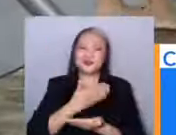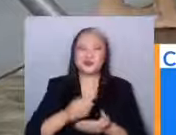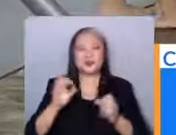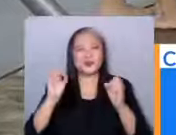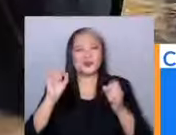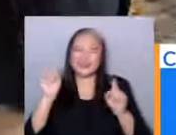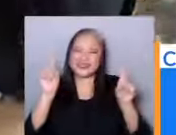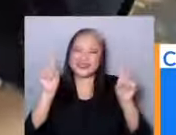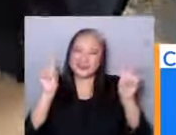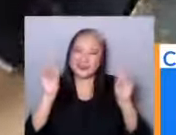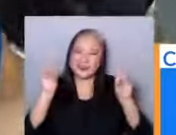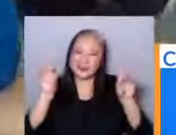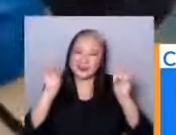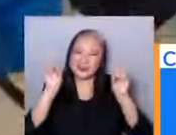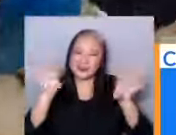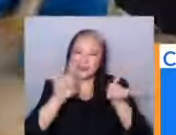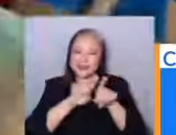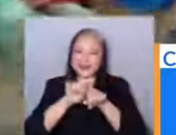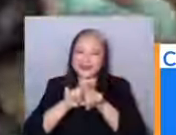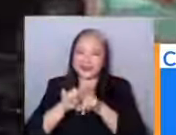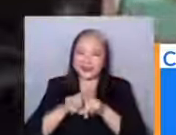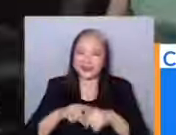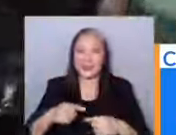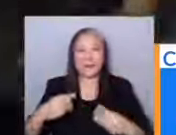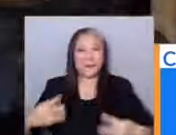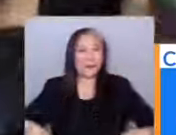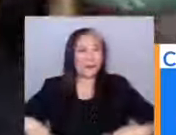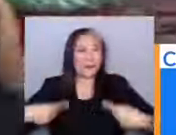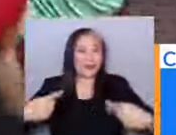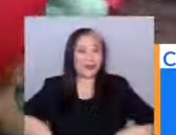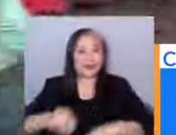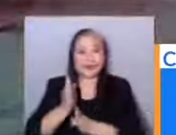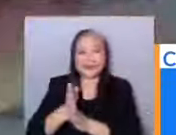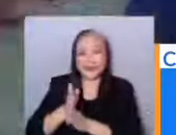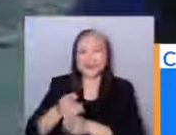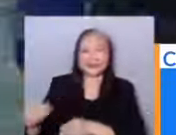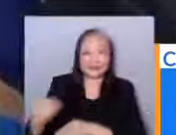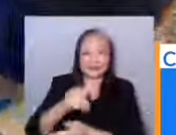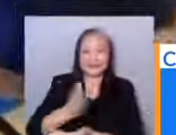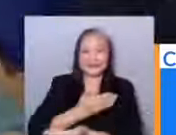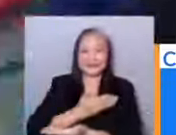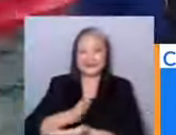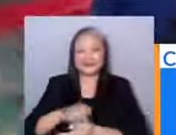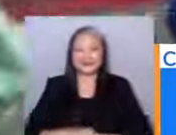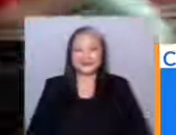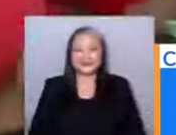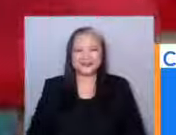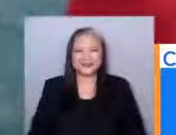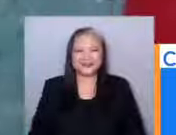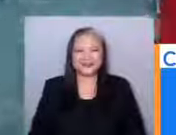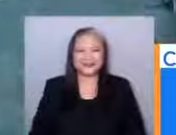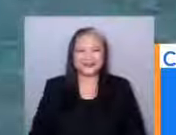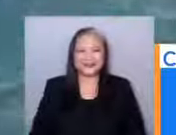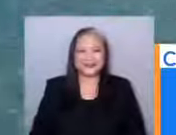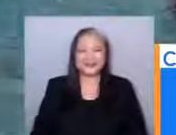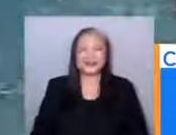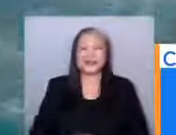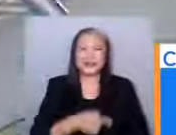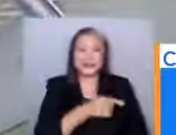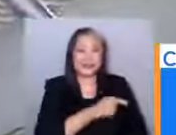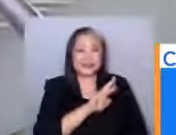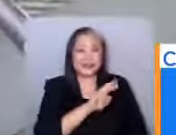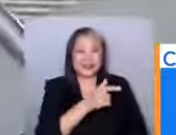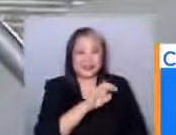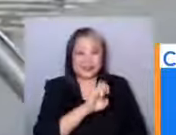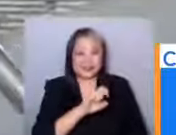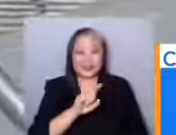Star, Wheels on the Bus, yun. Okay, ayan, ang cute-cute naman. So sila Mr. Jean, since first time ni Mr. Jean and Rosie, dito yes. Muna